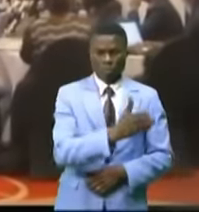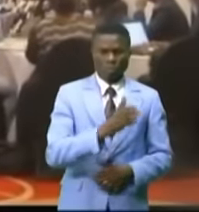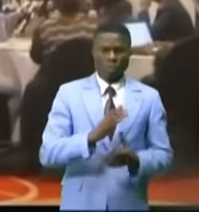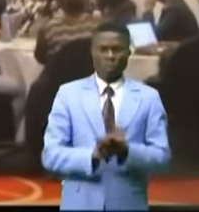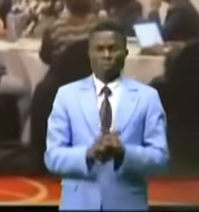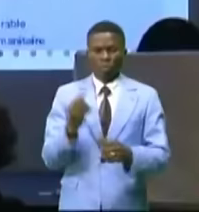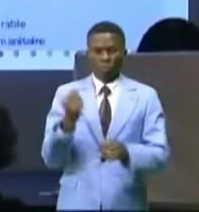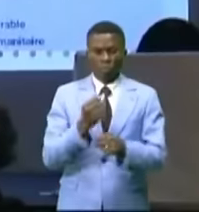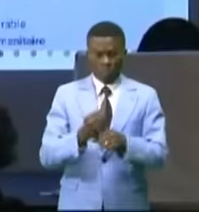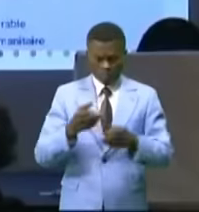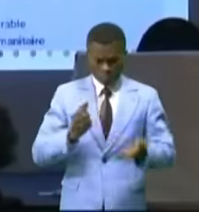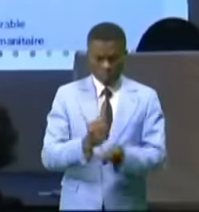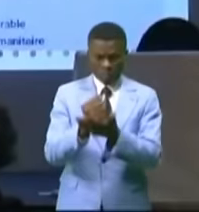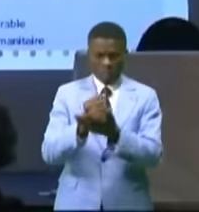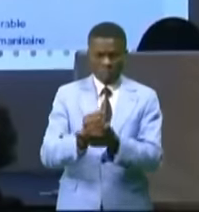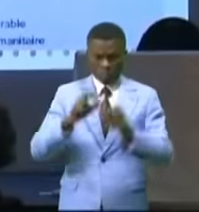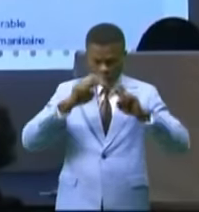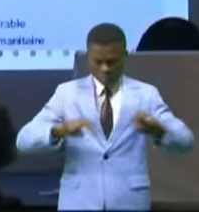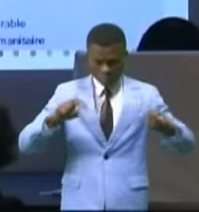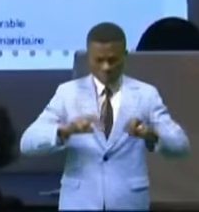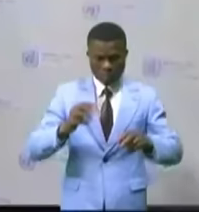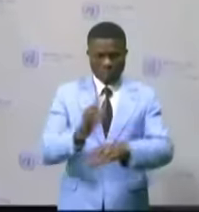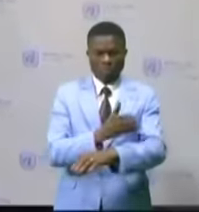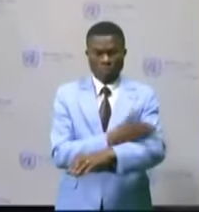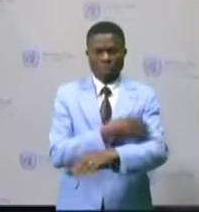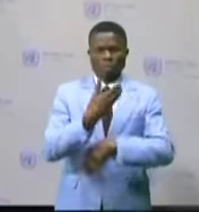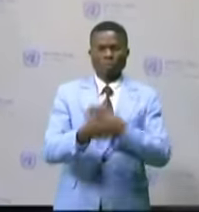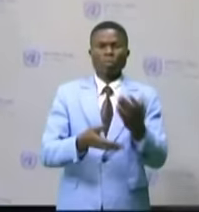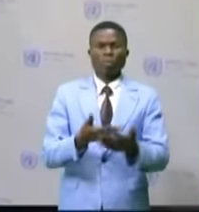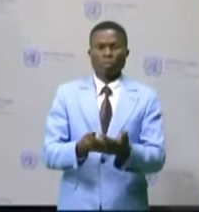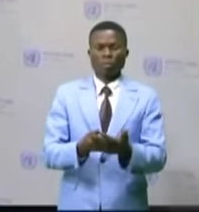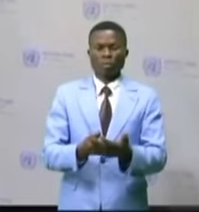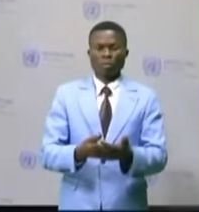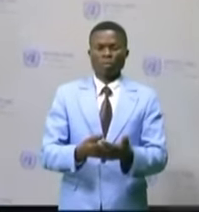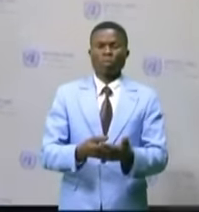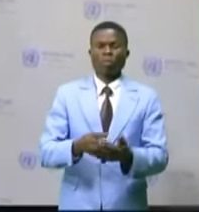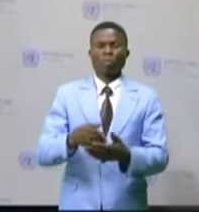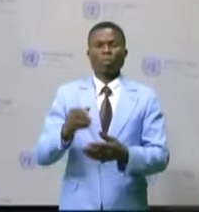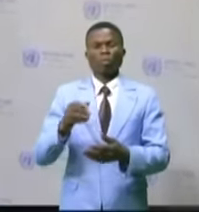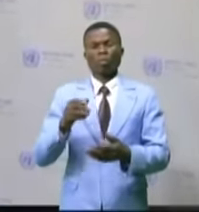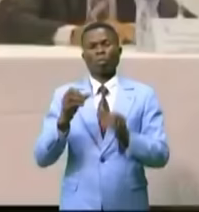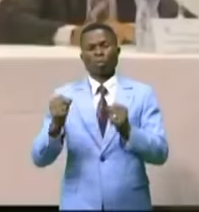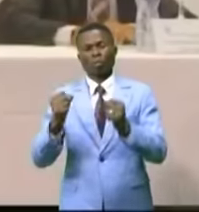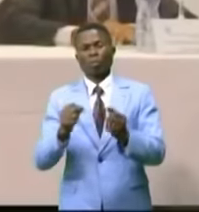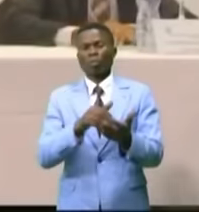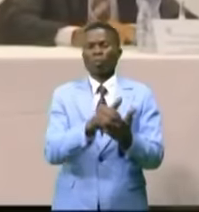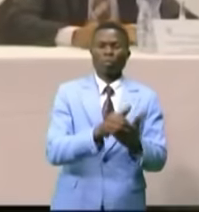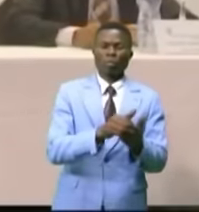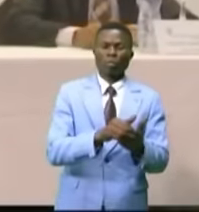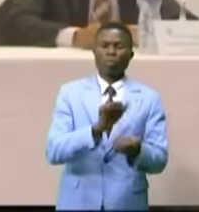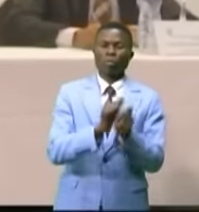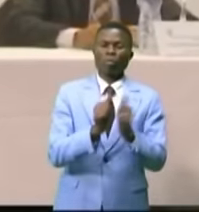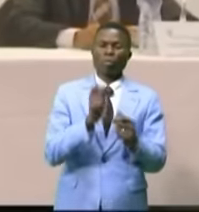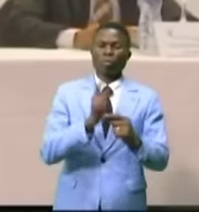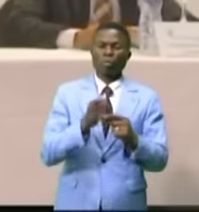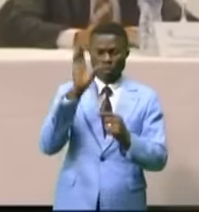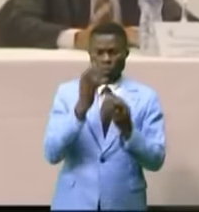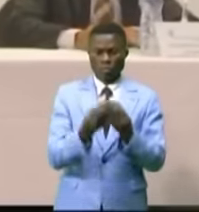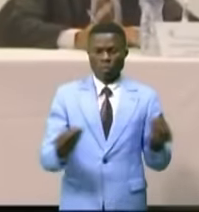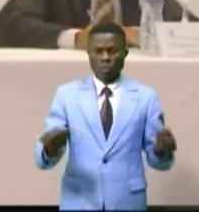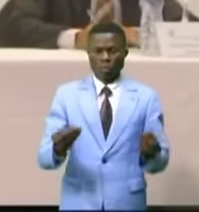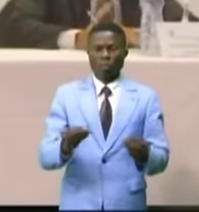Ces travaux permettront une analyse des progrès réalisés, des forces, des faiblesses et des contraintes afin de dégager de